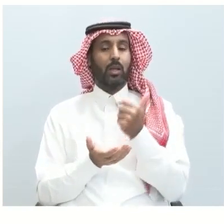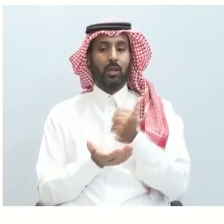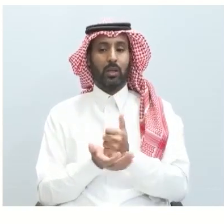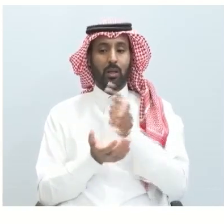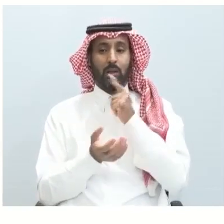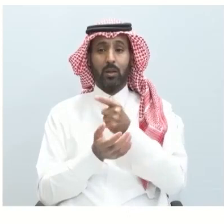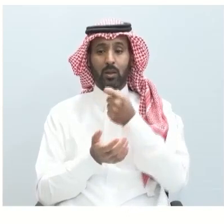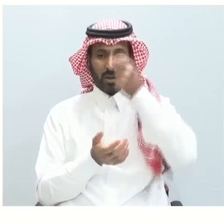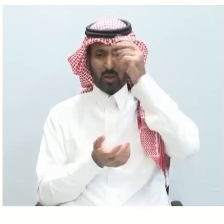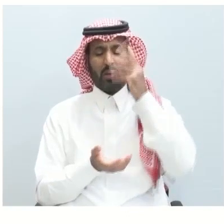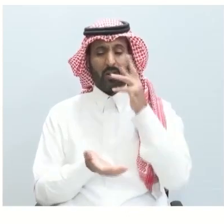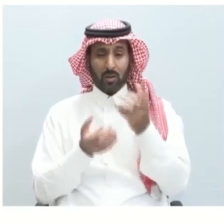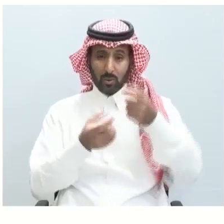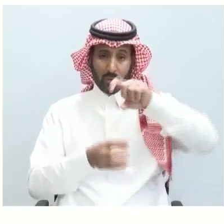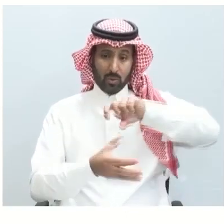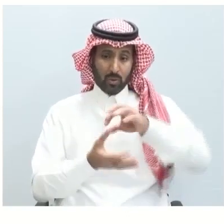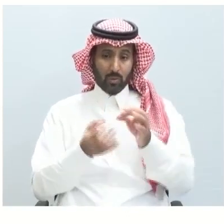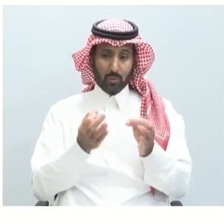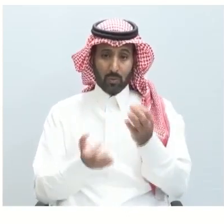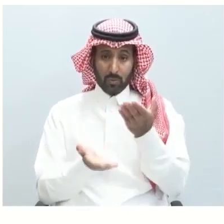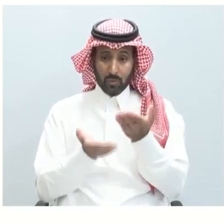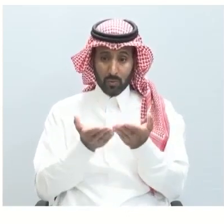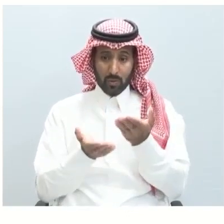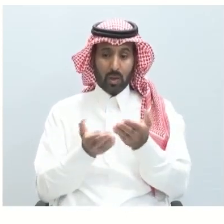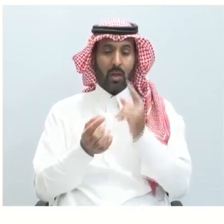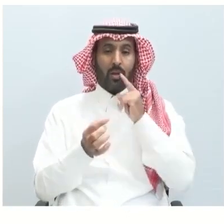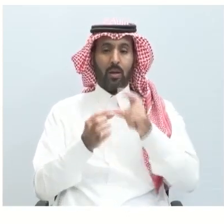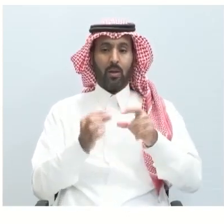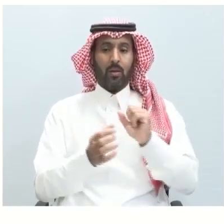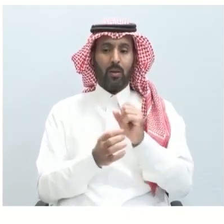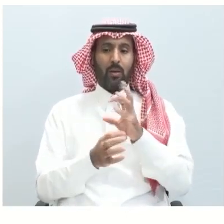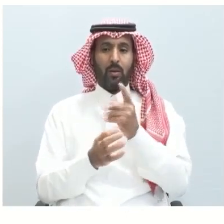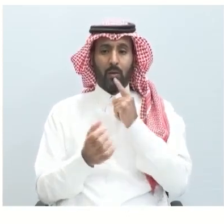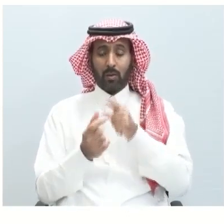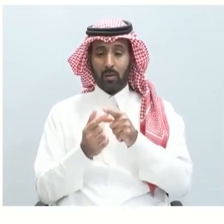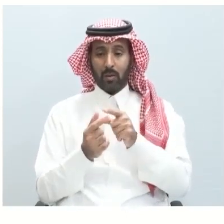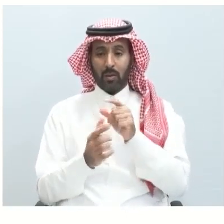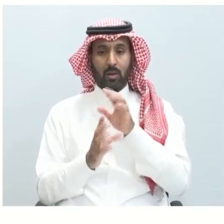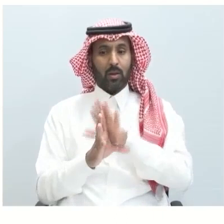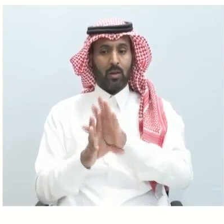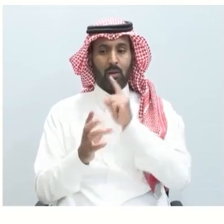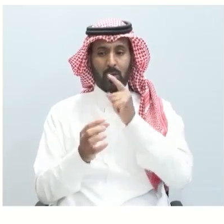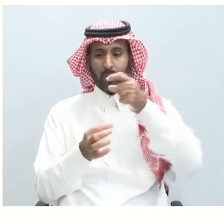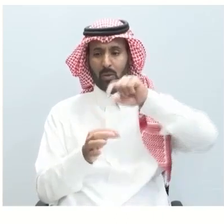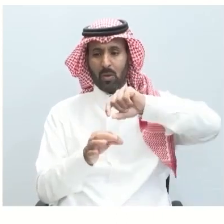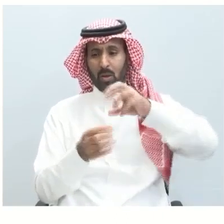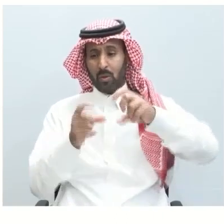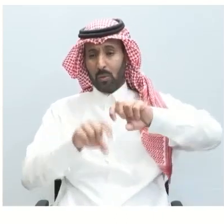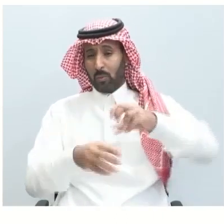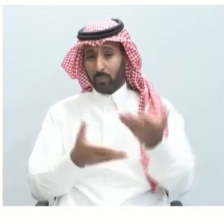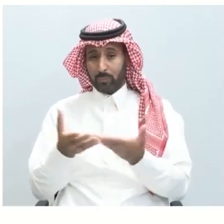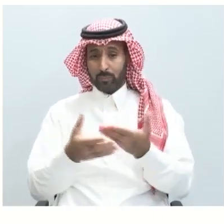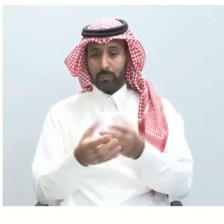يوصف الاتزان الكيميائي بتعبير ثابت الاتزان الذي يعتمد على تراكيز المواد المتفاعله